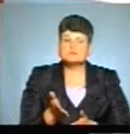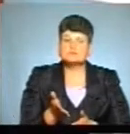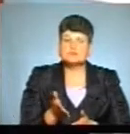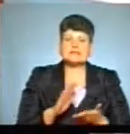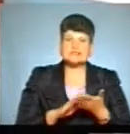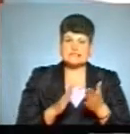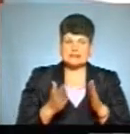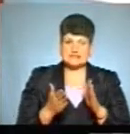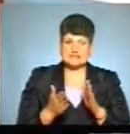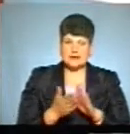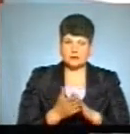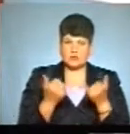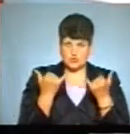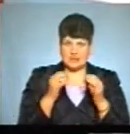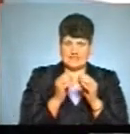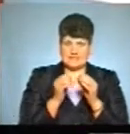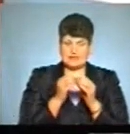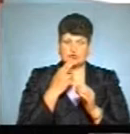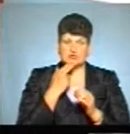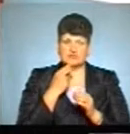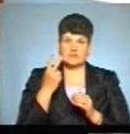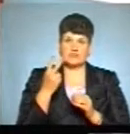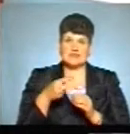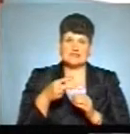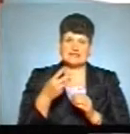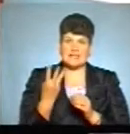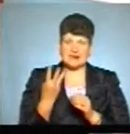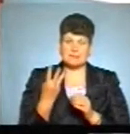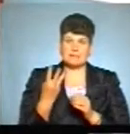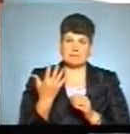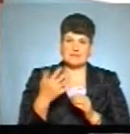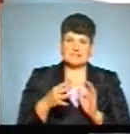станом сьогодні, 20 червня, 23:59,